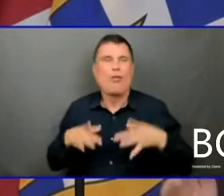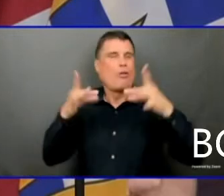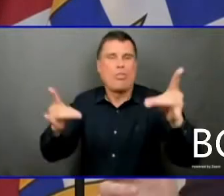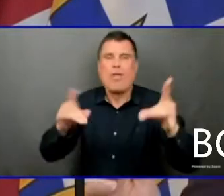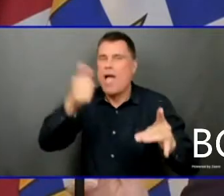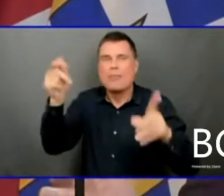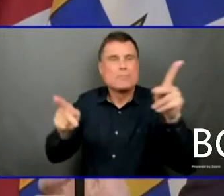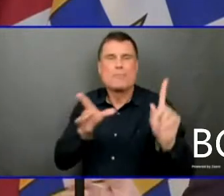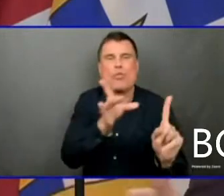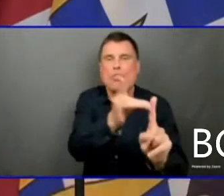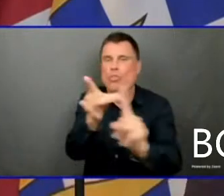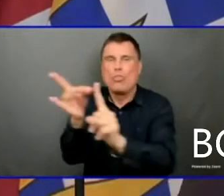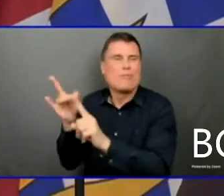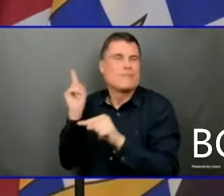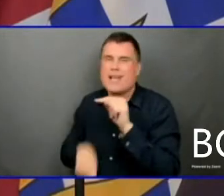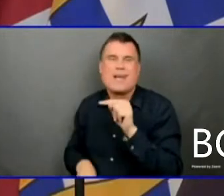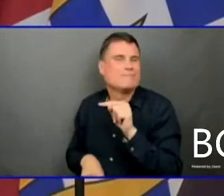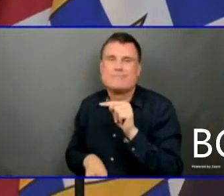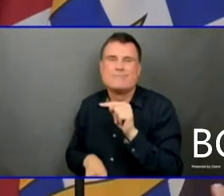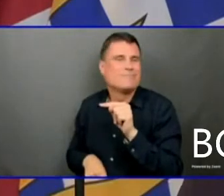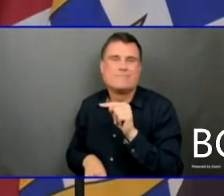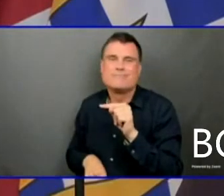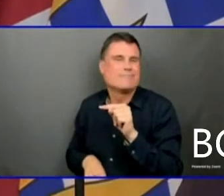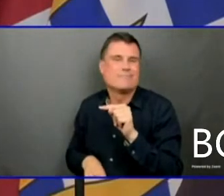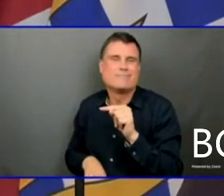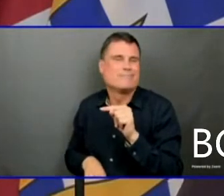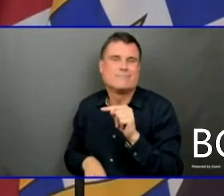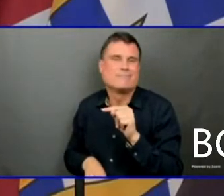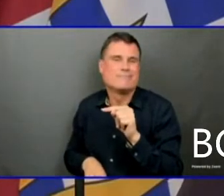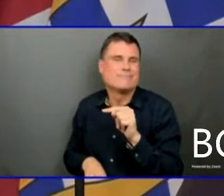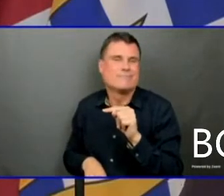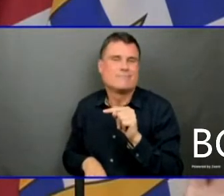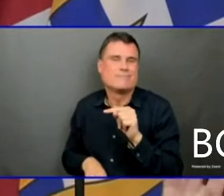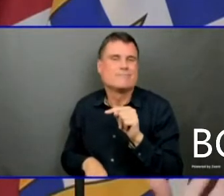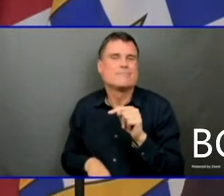他人了这个好像我去年做转